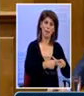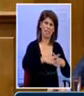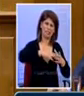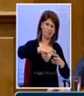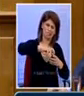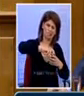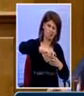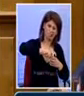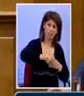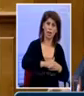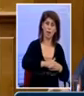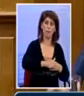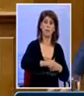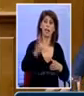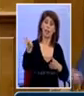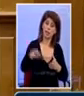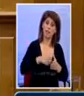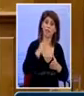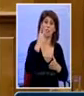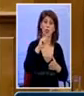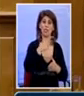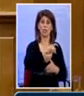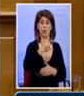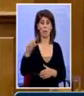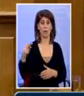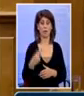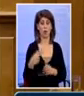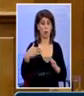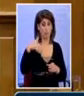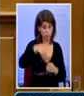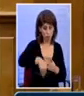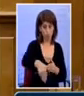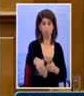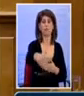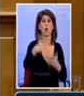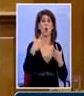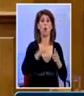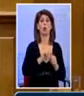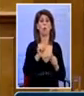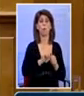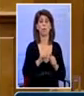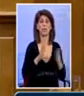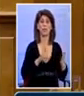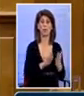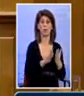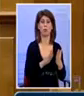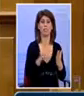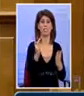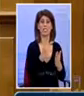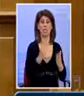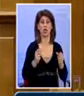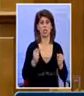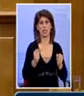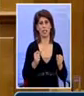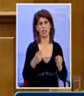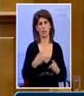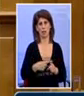2 δισεκατομμύρια ευρώ μέσα στο 2015, δηλαδή μέσα στους επόμενους 8 μήνες για την αντιμετώπιση της κοινωνικής κρίσης στην